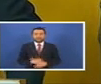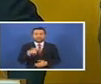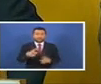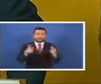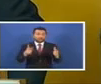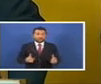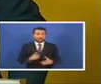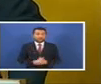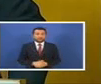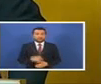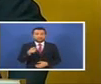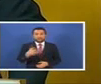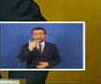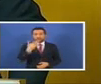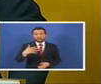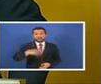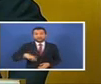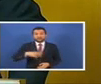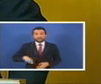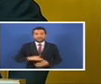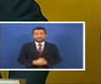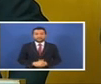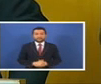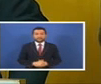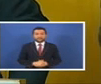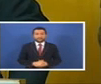Buradan şunu ifade etmek istiyorum.